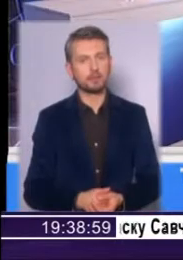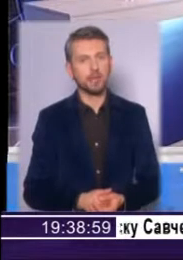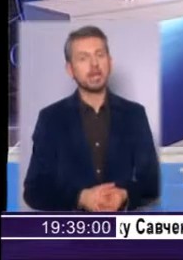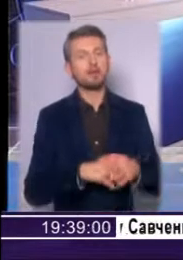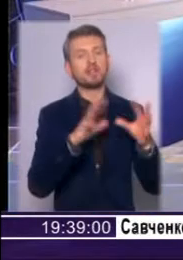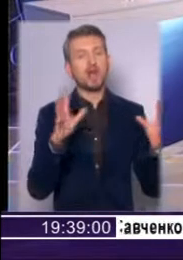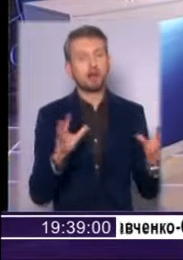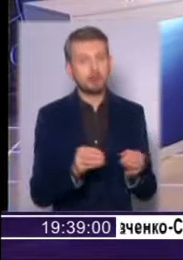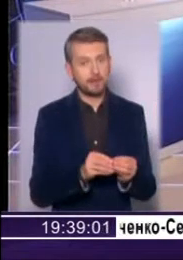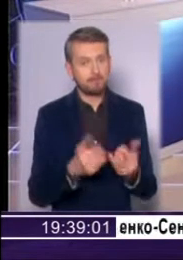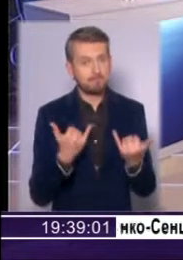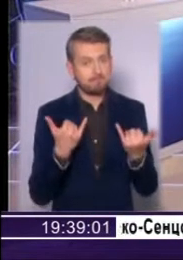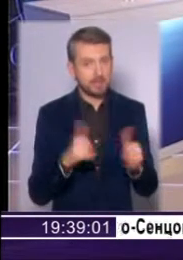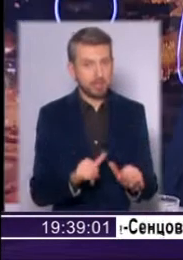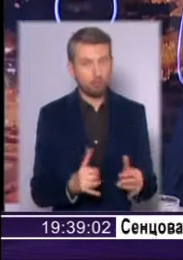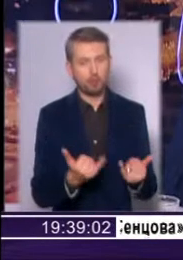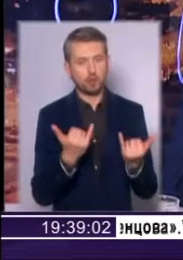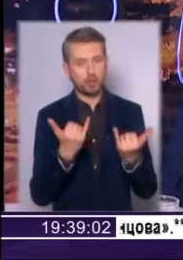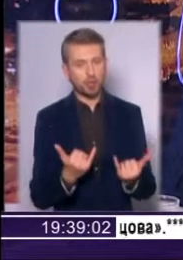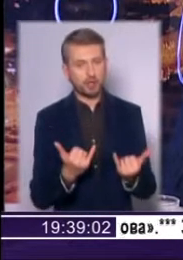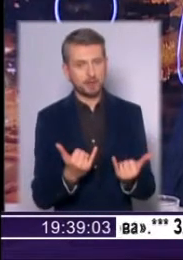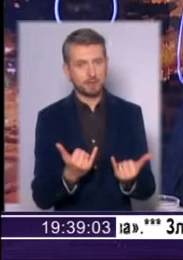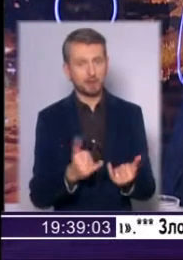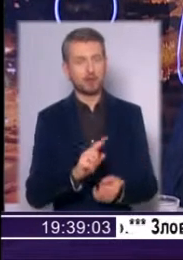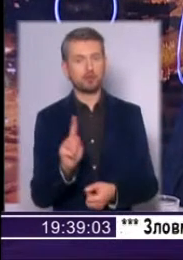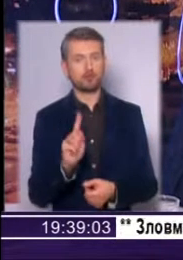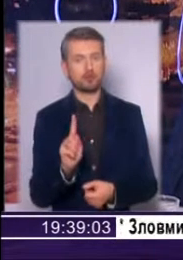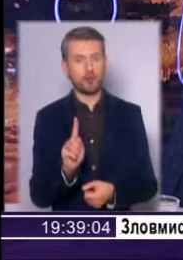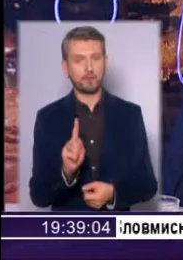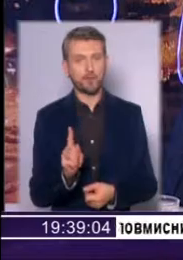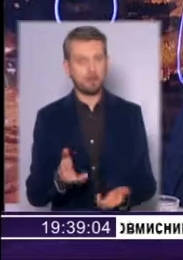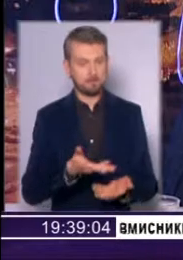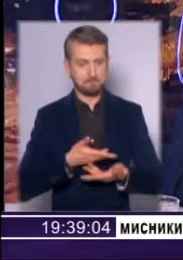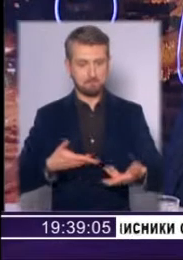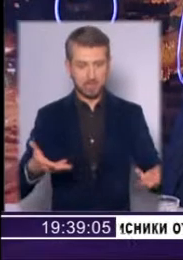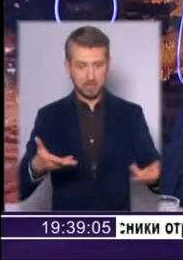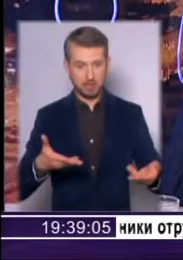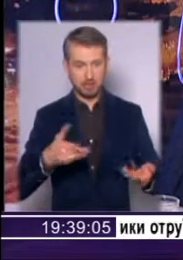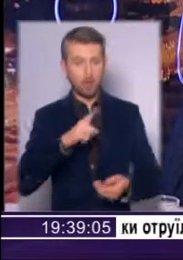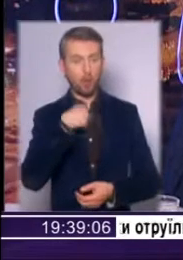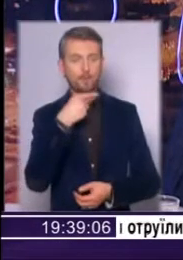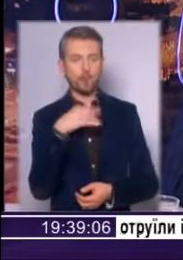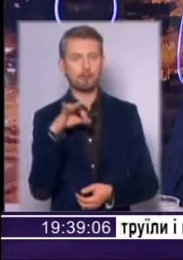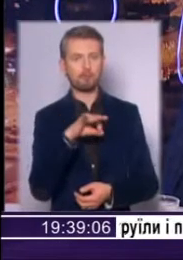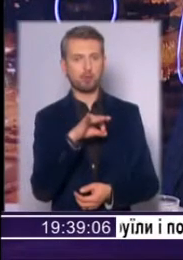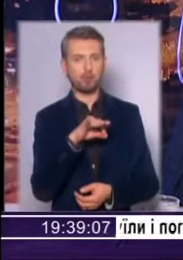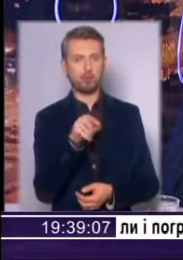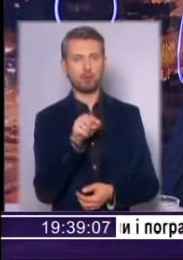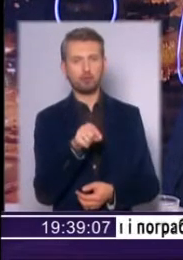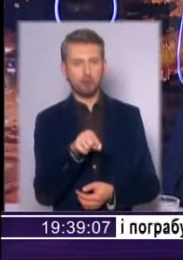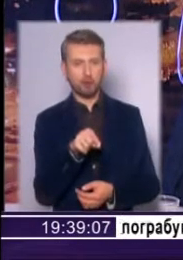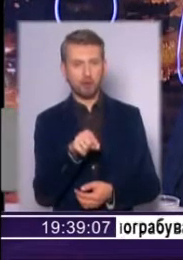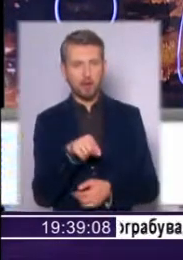Взагалі дивно. А сьогодні, знаєте, що ми говоримо про цю машину